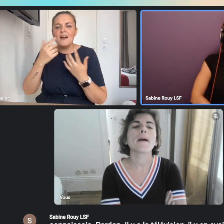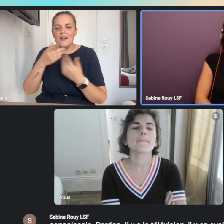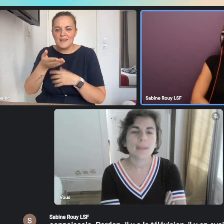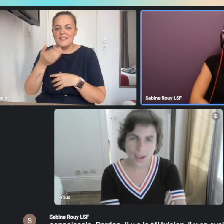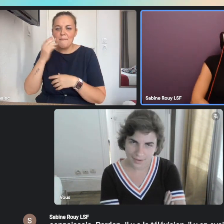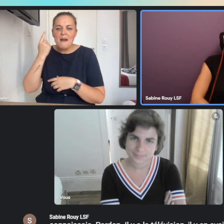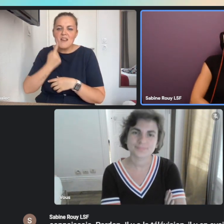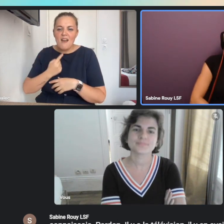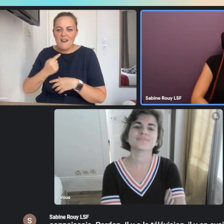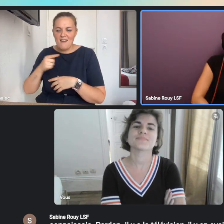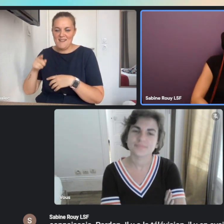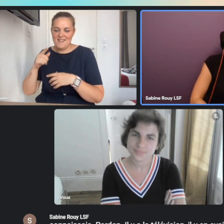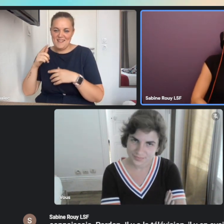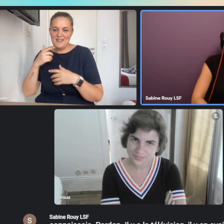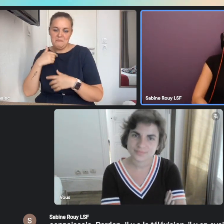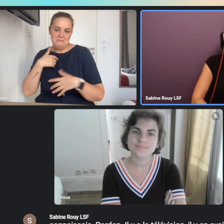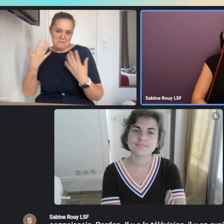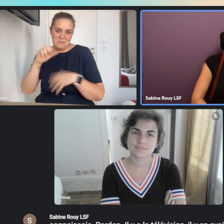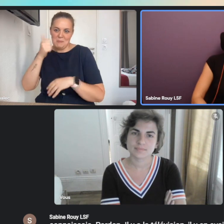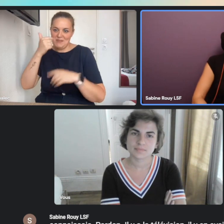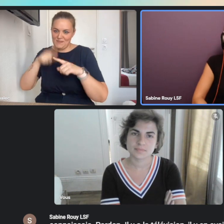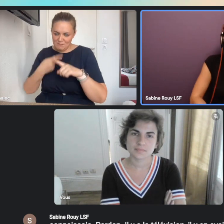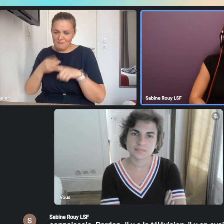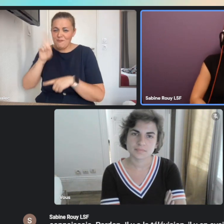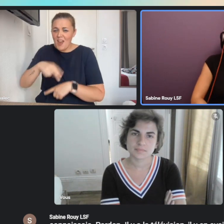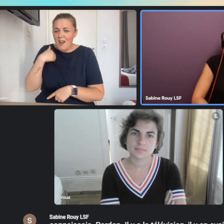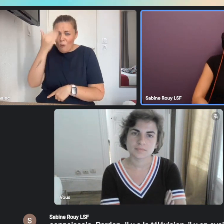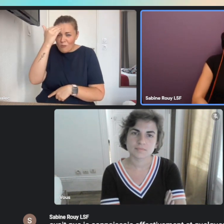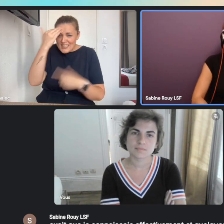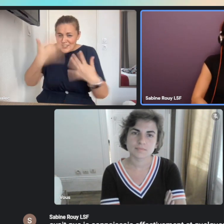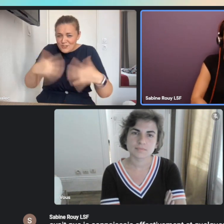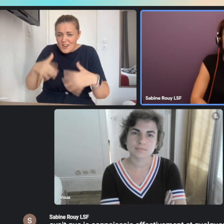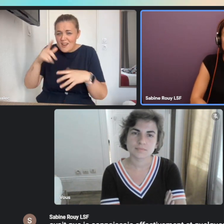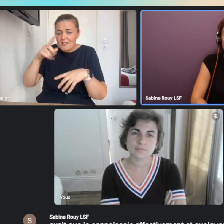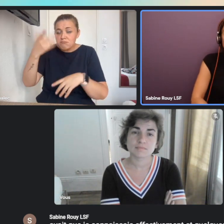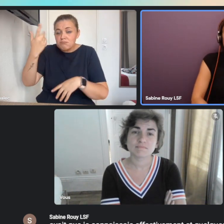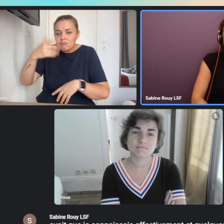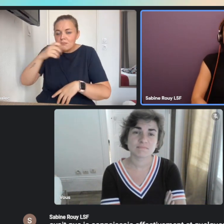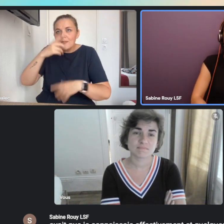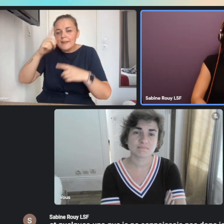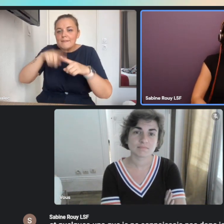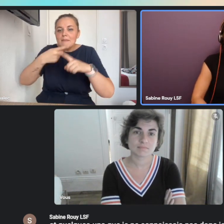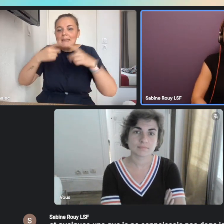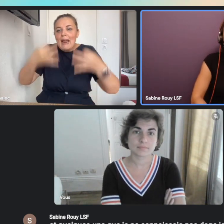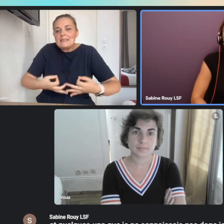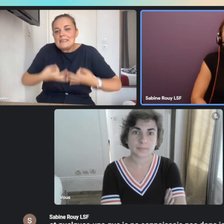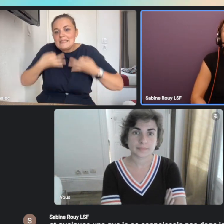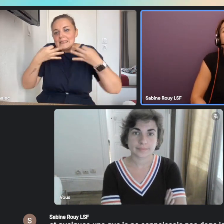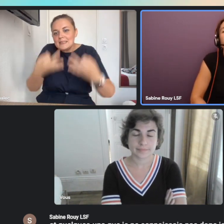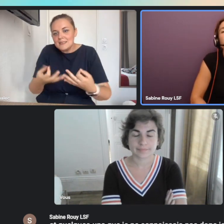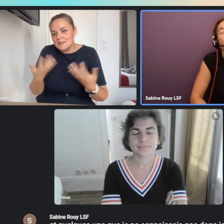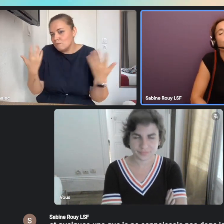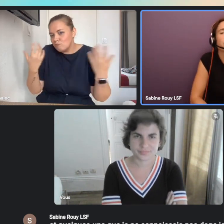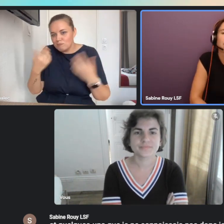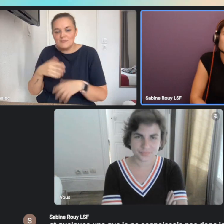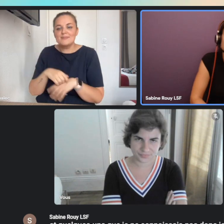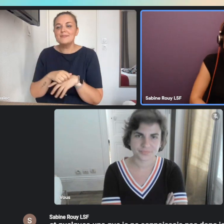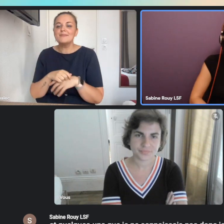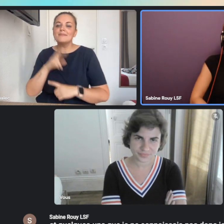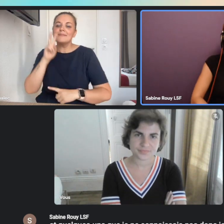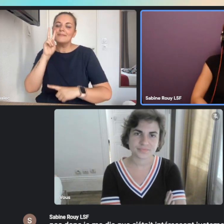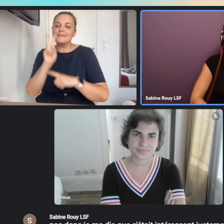Parrain. Oui, Le Parrain, donc qui parle de mafia. Donc c'est le premier film que j'ai vu. Alors je connaissais alors c'est